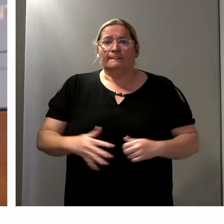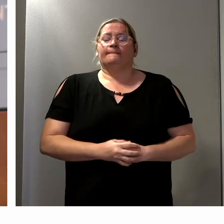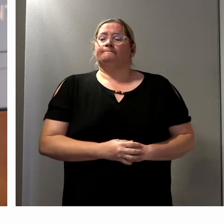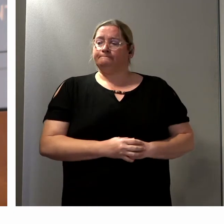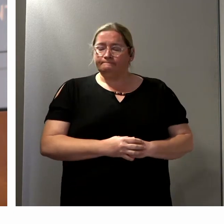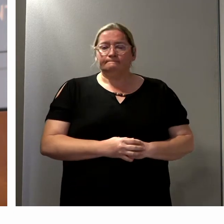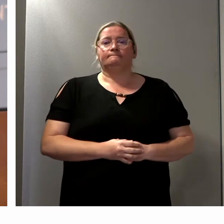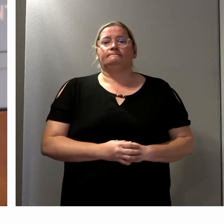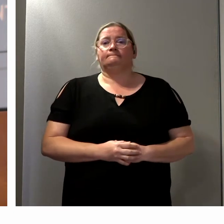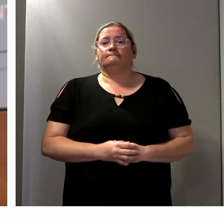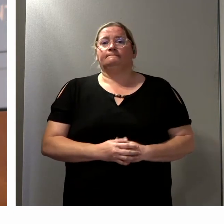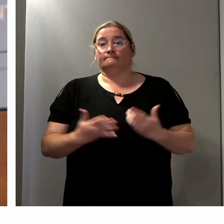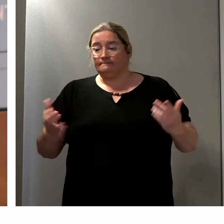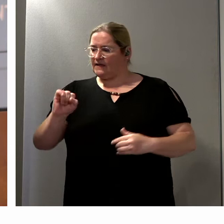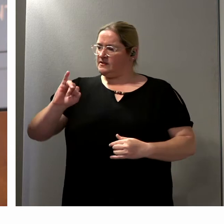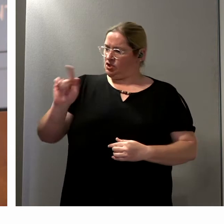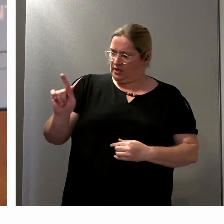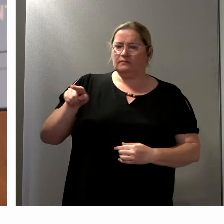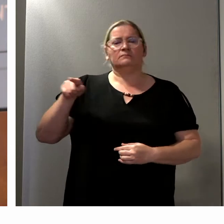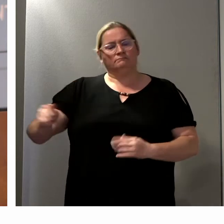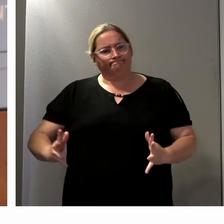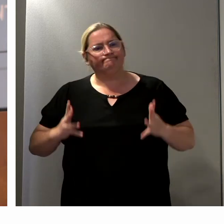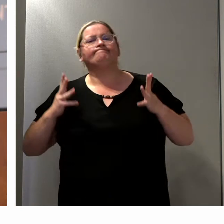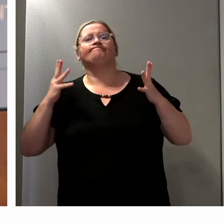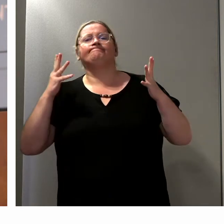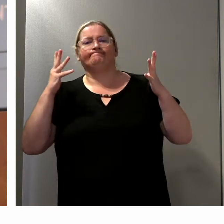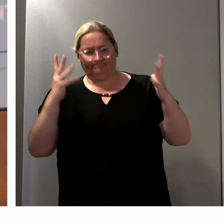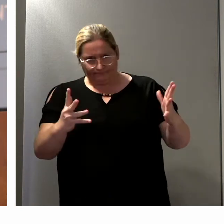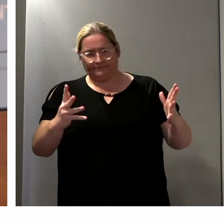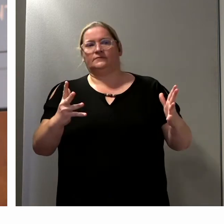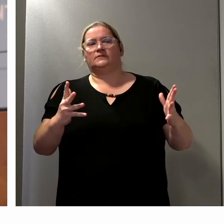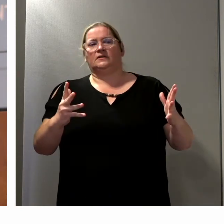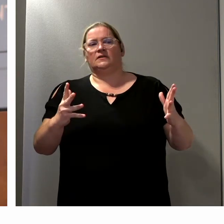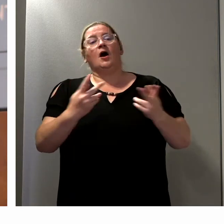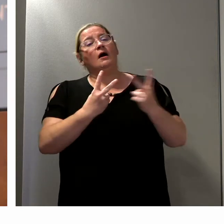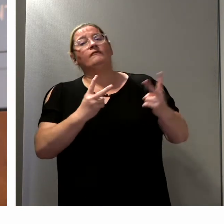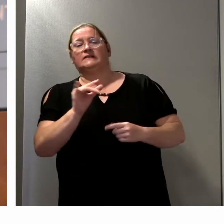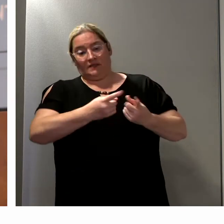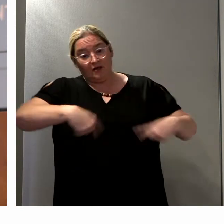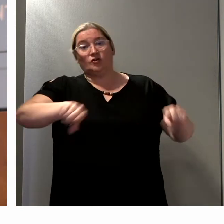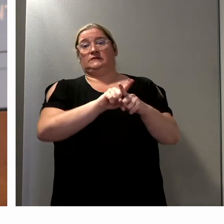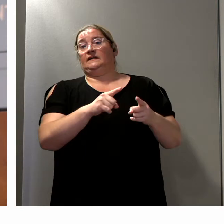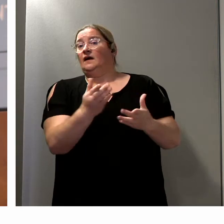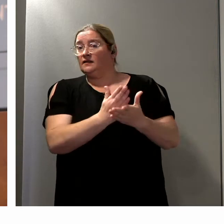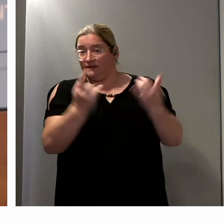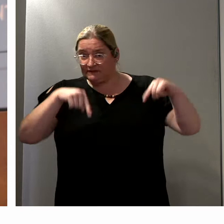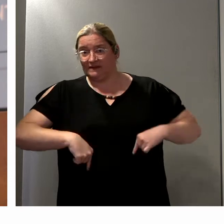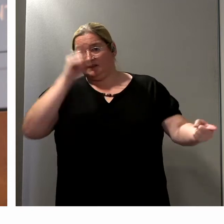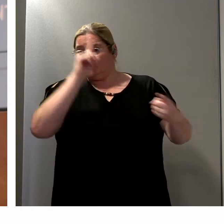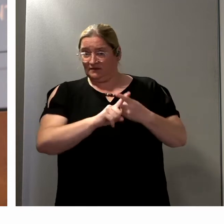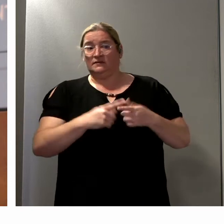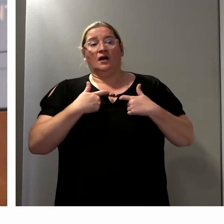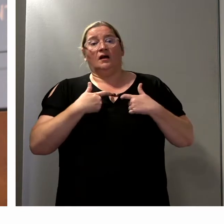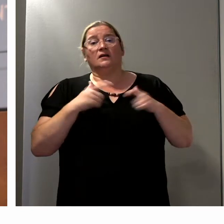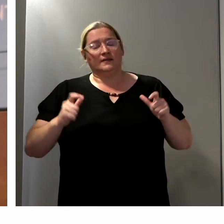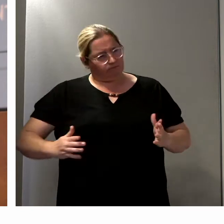Donc le SIG a pris des engagements vis-à-vis du comité interministériel au handicap. Et